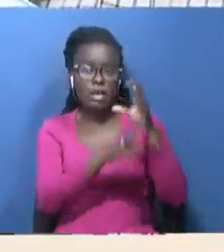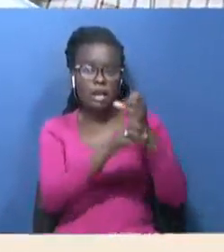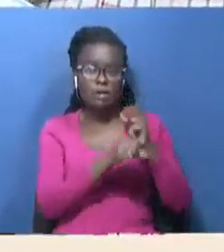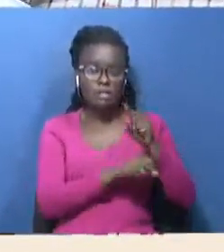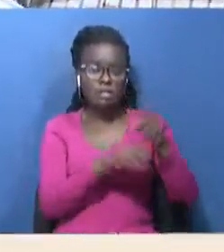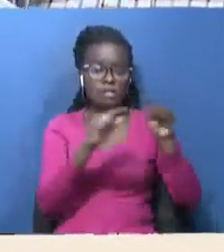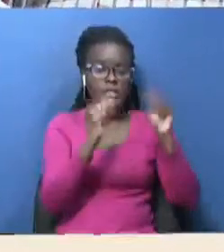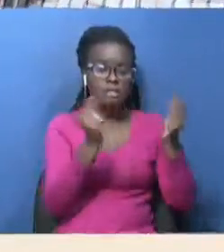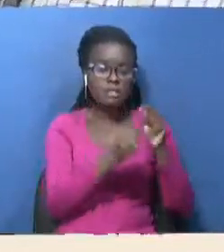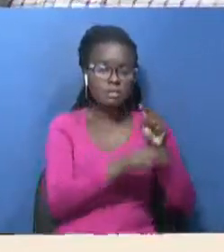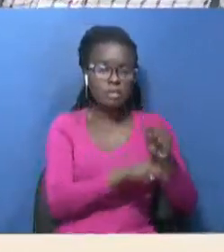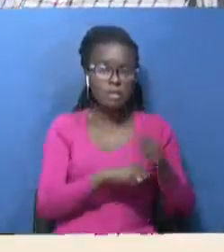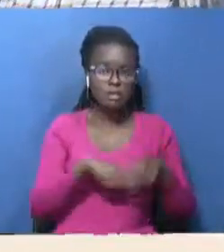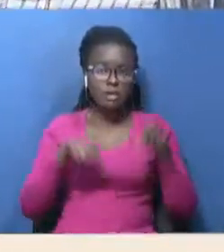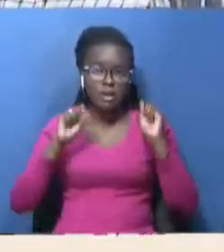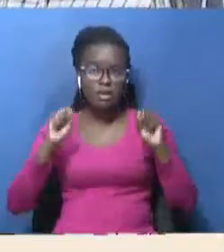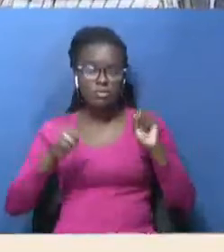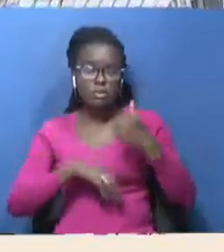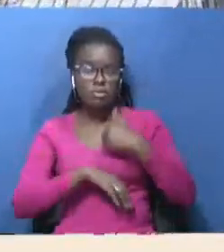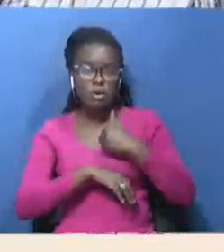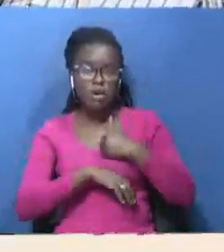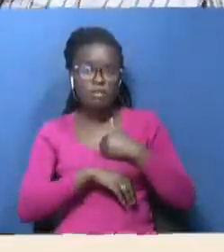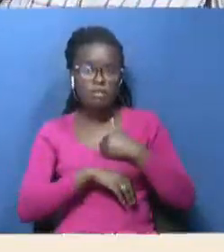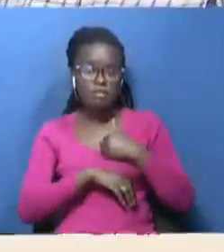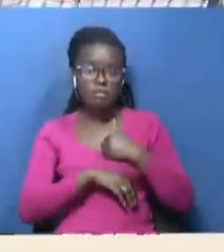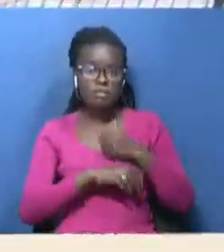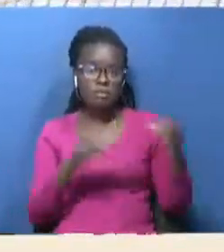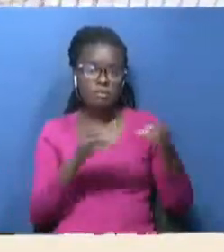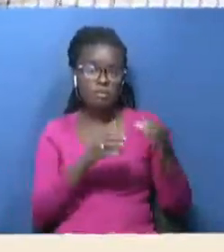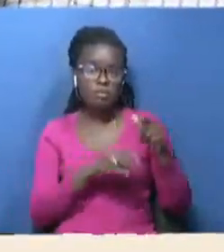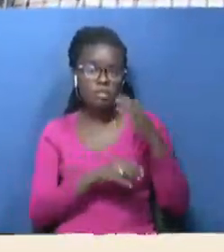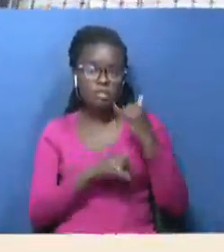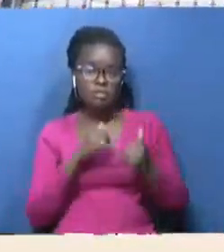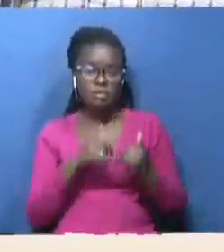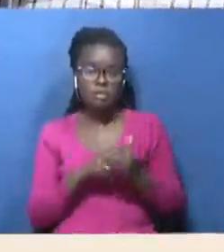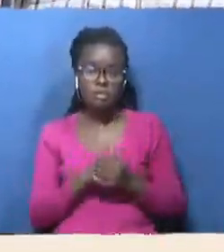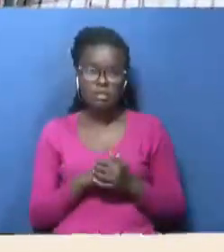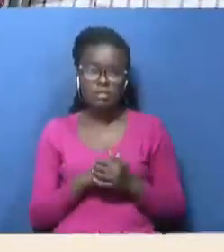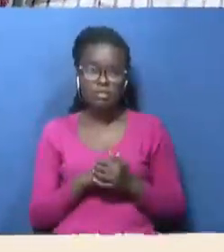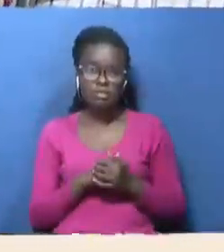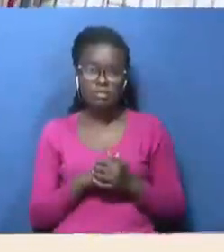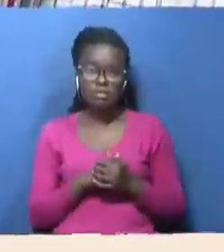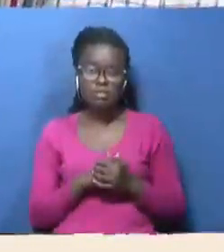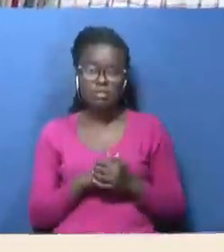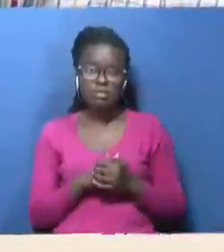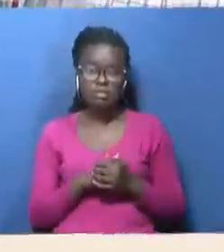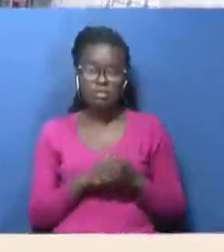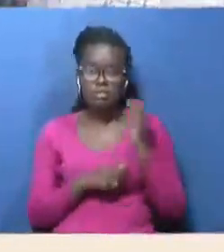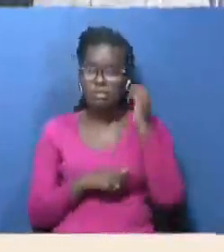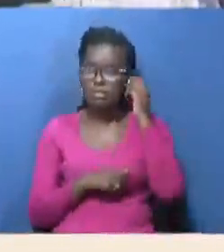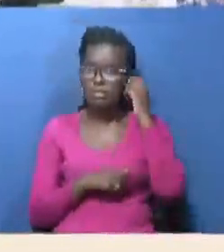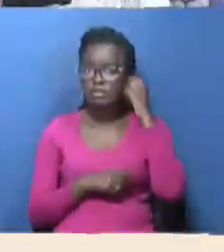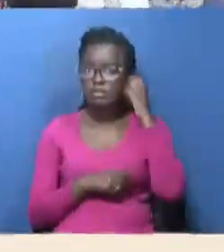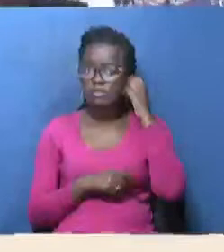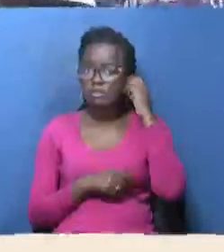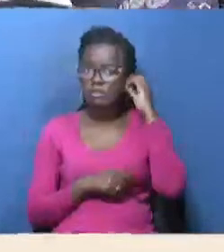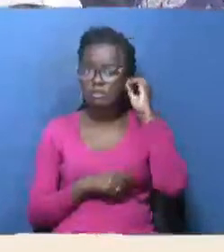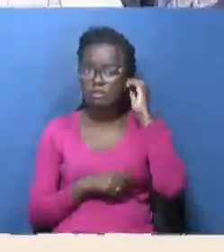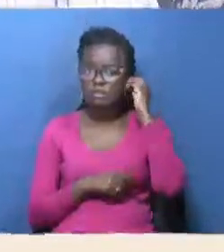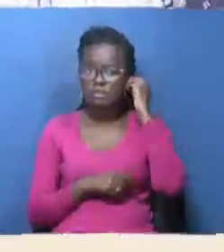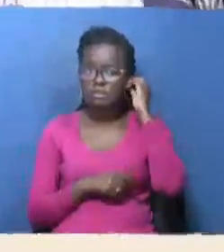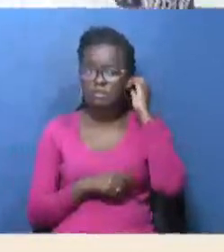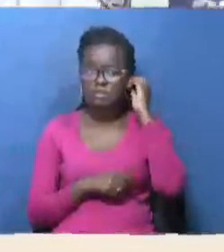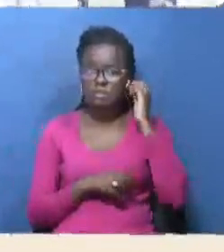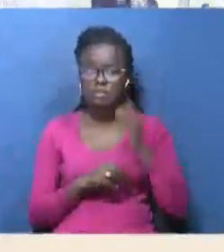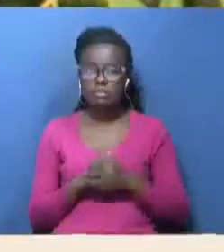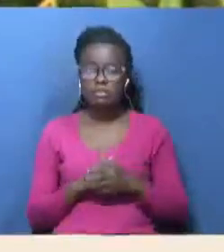here is capable of forming and will form the next government. That is the finding. So the rest are formalities as to how we'll do it. Thank you. Nĩ kĩonereria kĩa ngwatanĩro